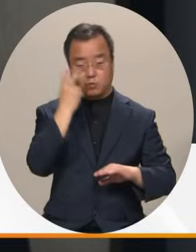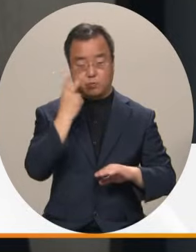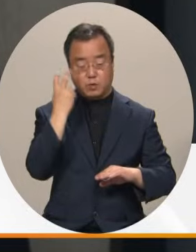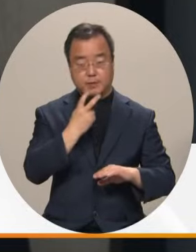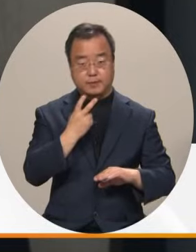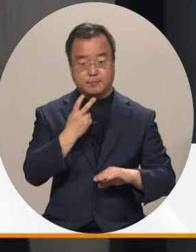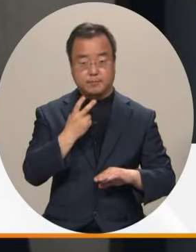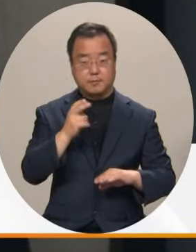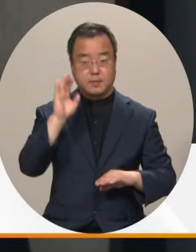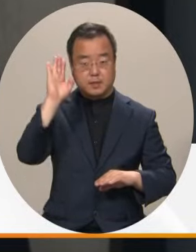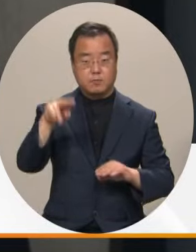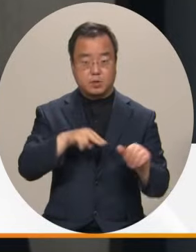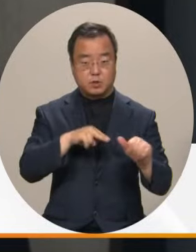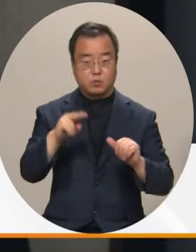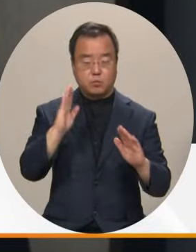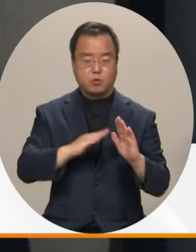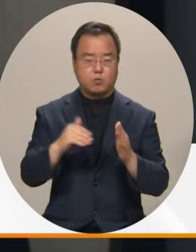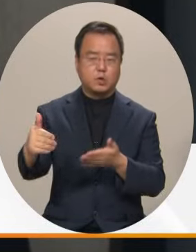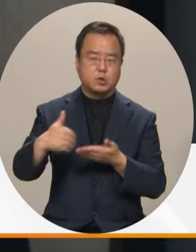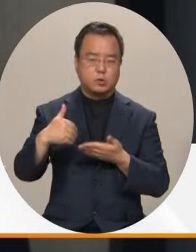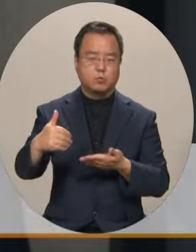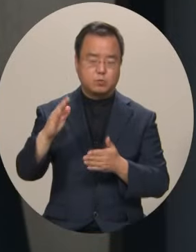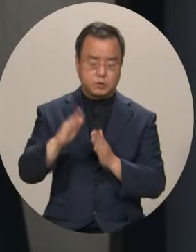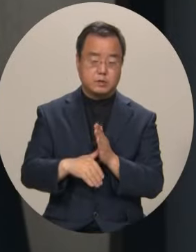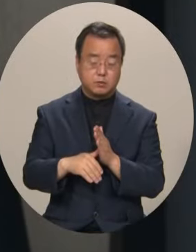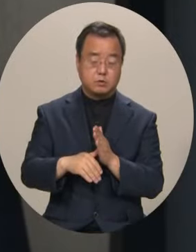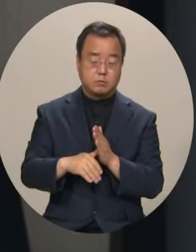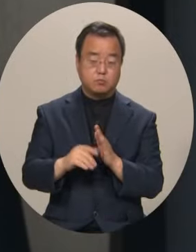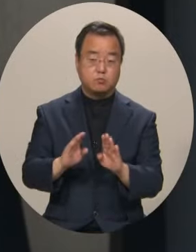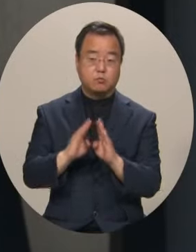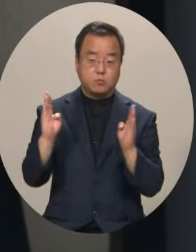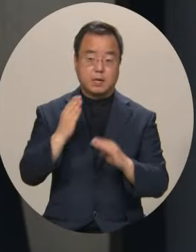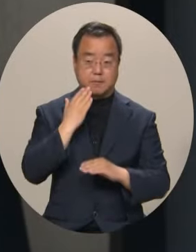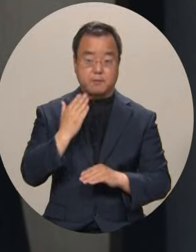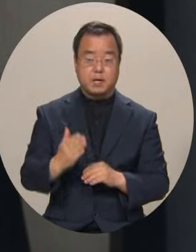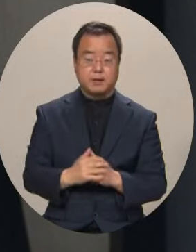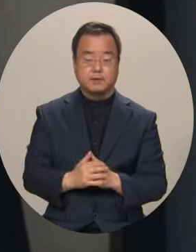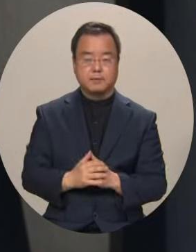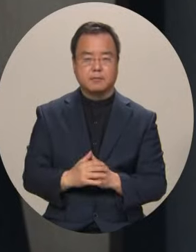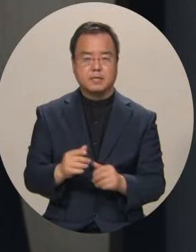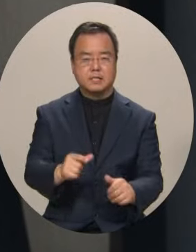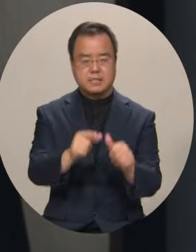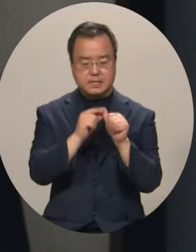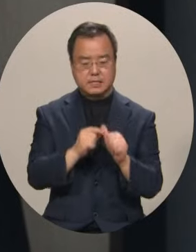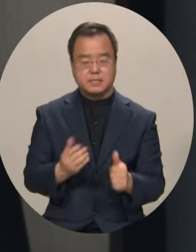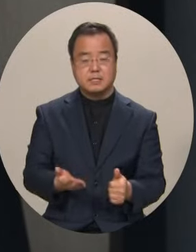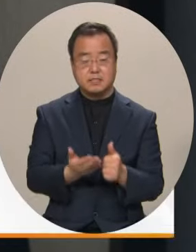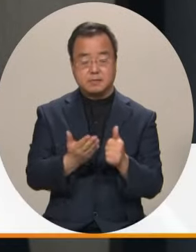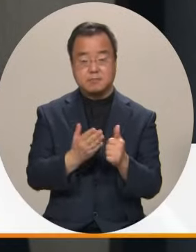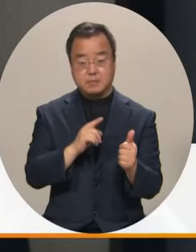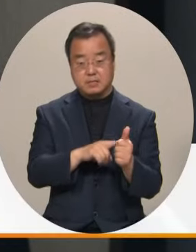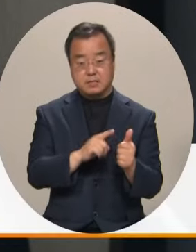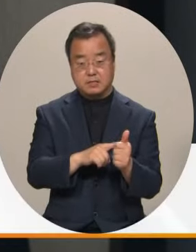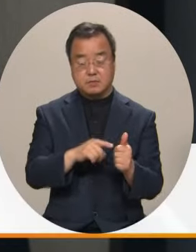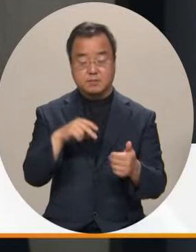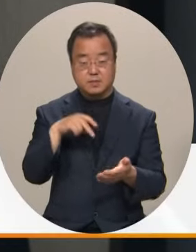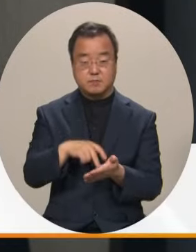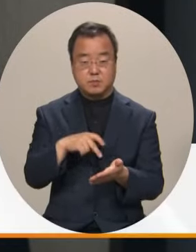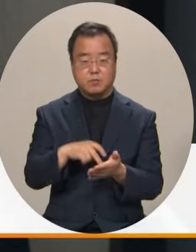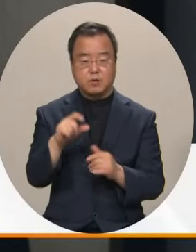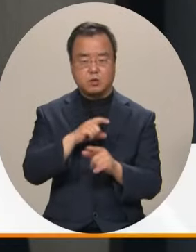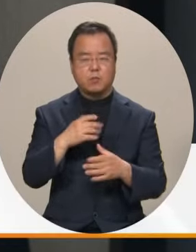또 입 정보공개 청구를 제대로 진행할 수 있게 아마 입양인들 측면에서는 굉장히 편리해지고 효율적으로